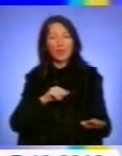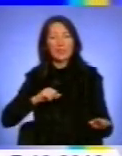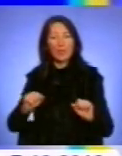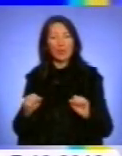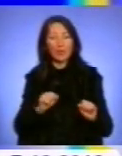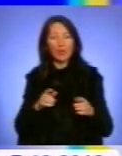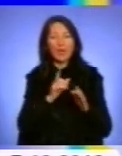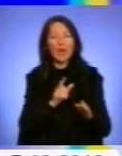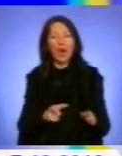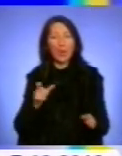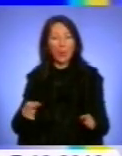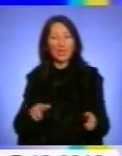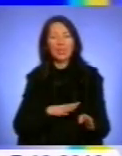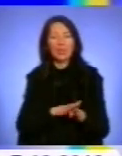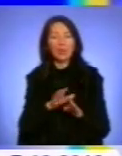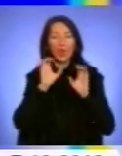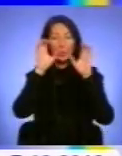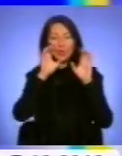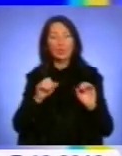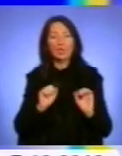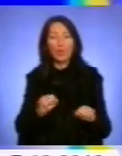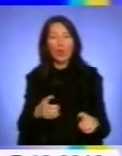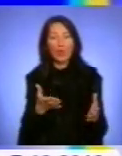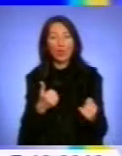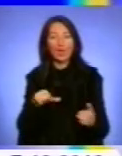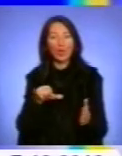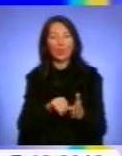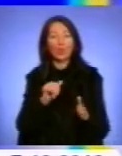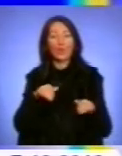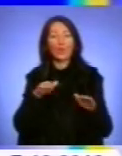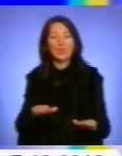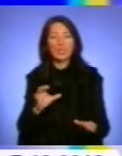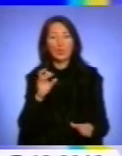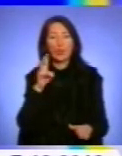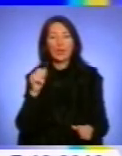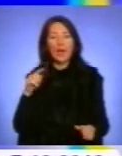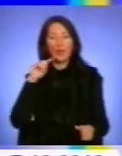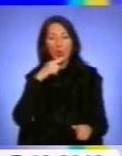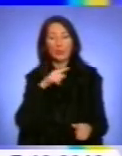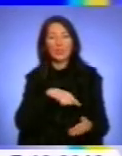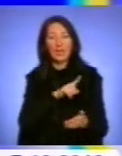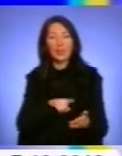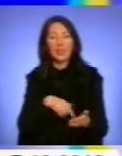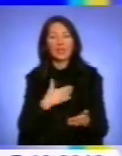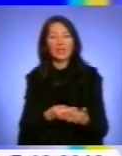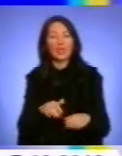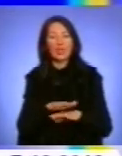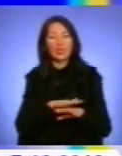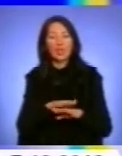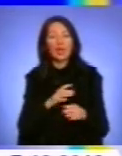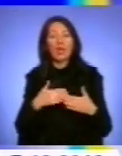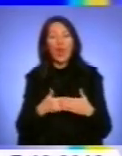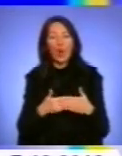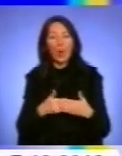громадяни реалізовують конституційне право брати участь у вирішенні соціально-економічних питань своїх територіальних громад та відстоювати